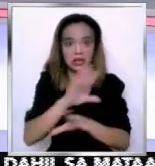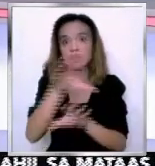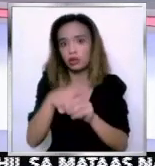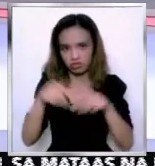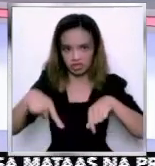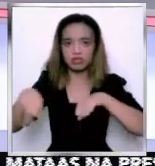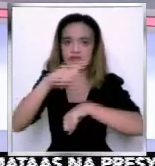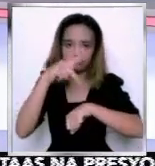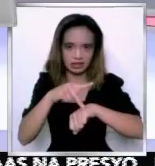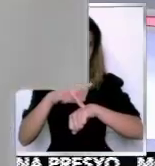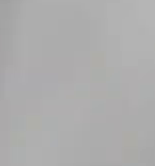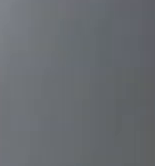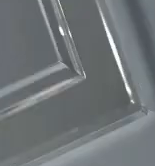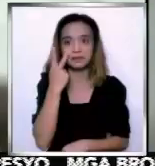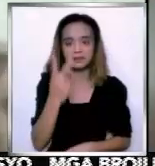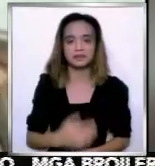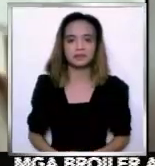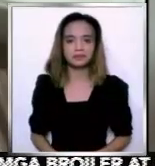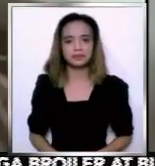Pilipinas. Narito ang aking report.